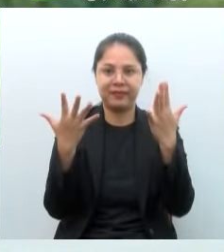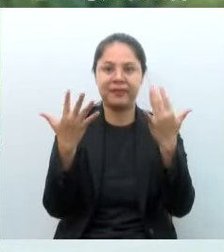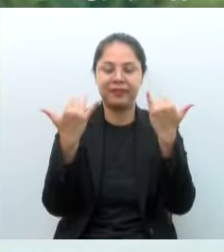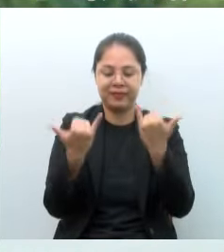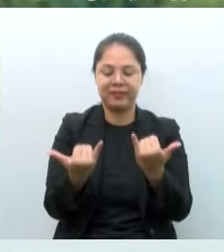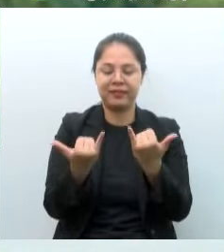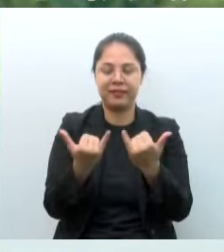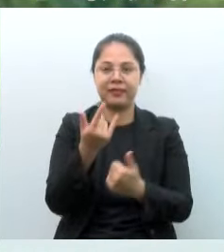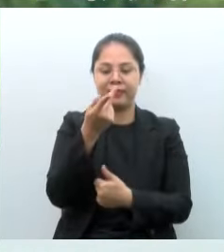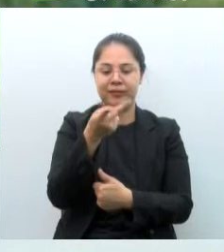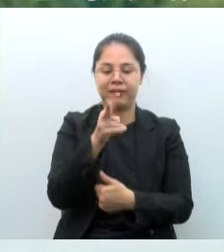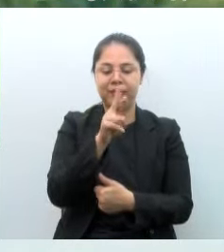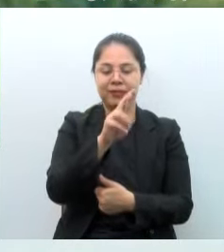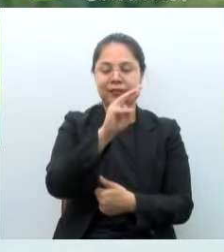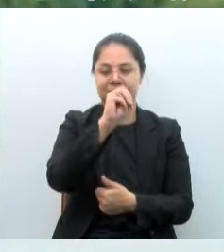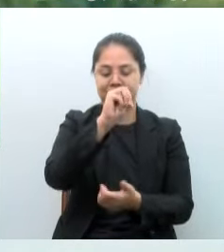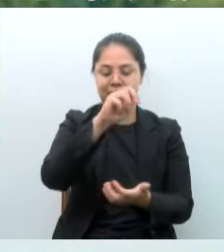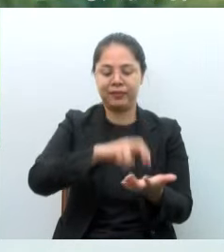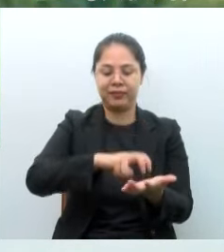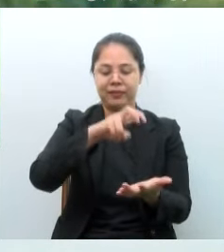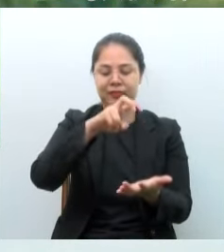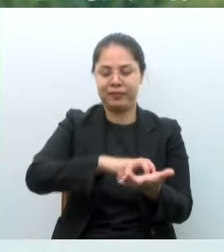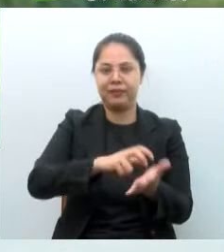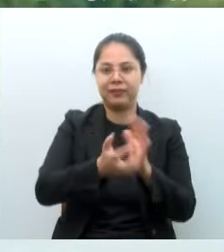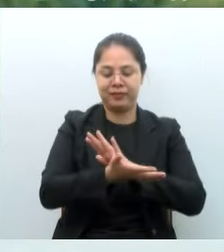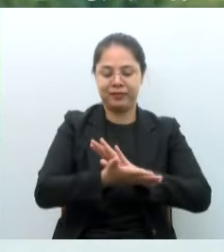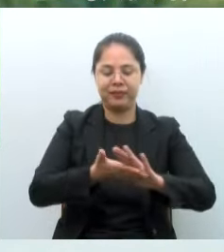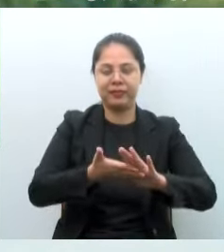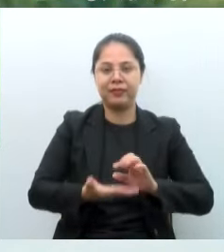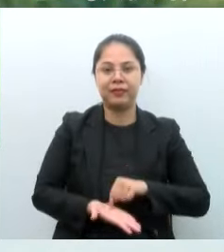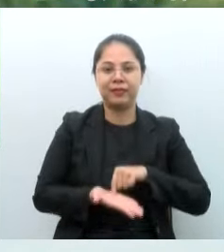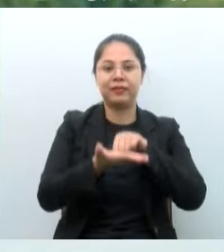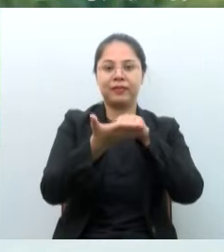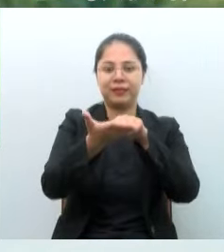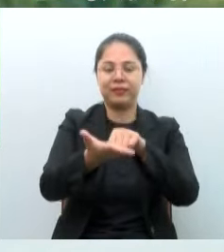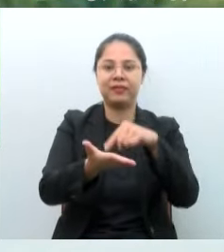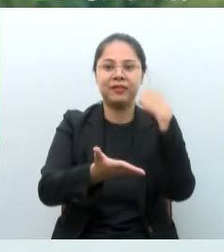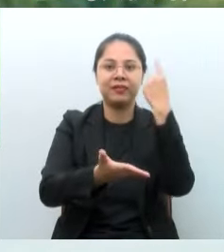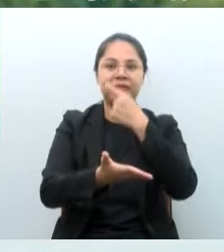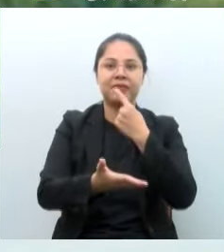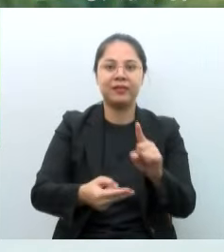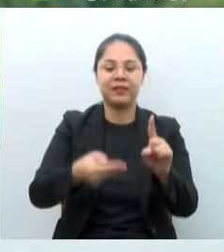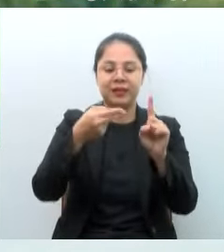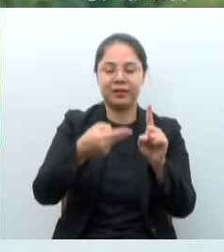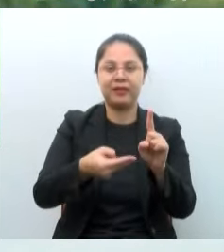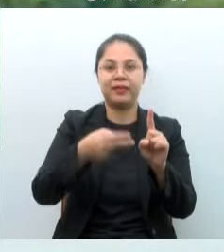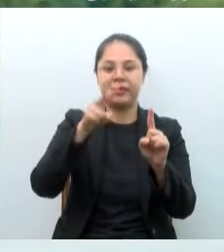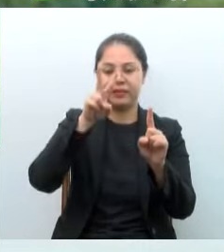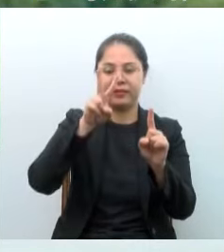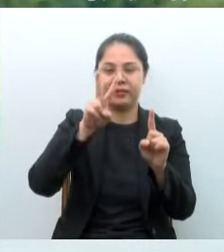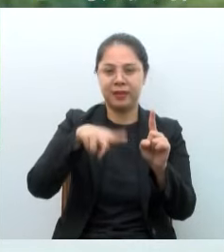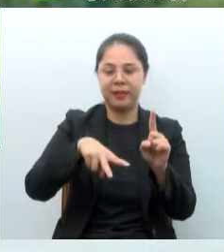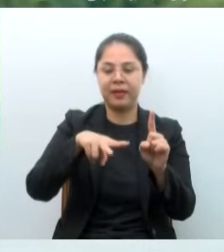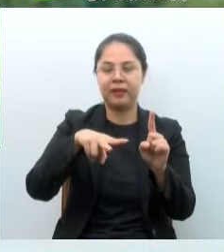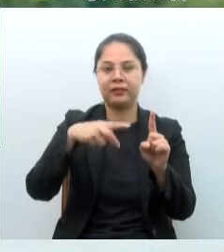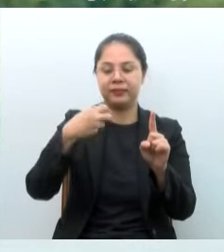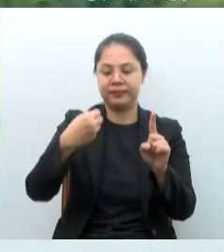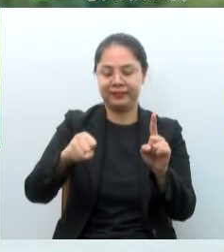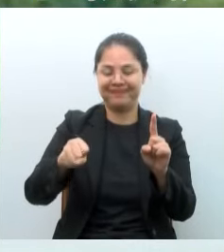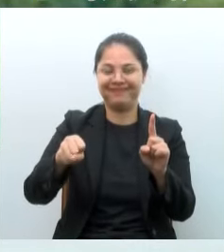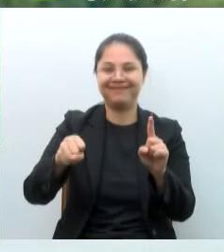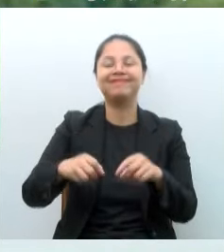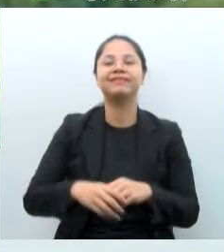น่าจะได้รับการจัดสรรตำแหน่งนักการพันโรงมาให้กับโรงเรียนที่ดังขาดอีก 14,210 คนนะครับส่วนตำแหน่